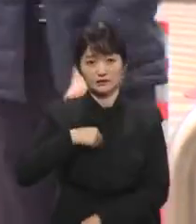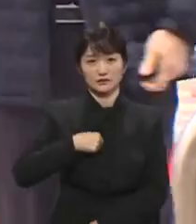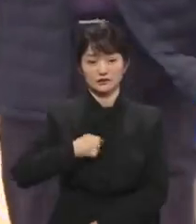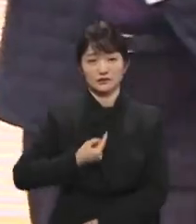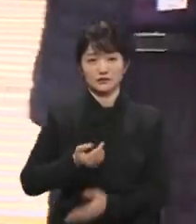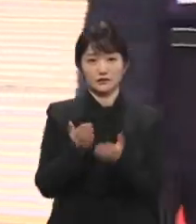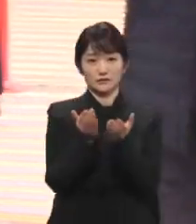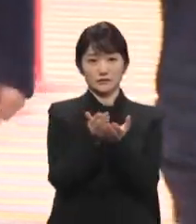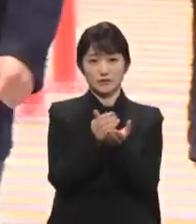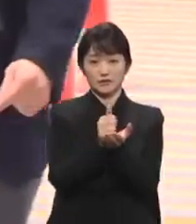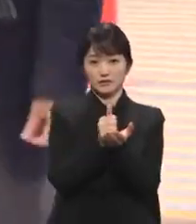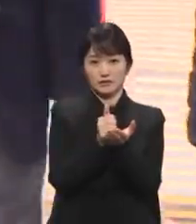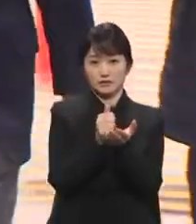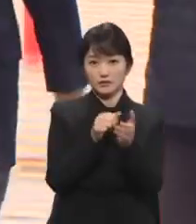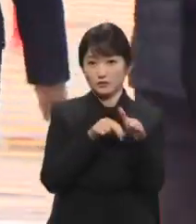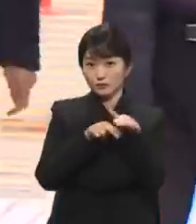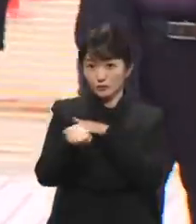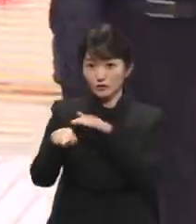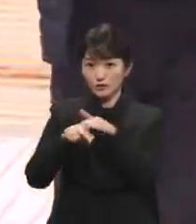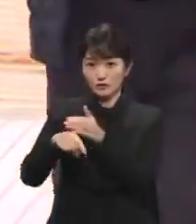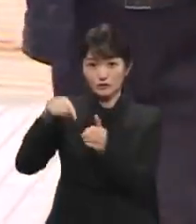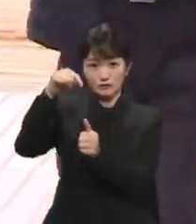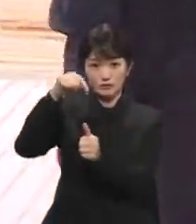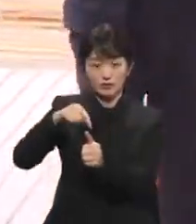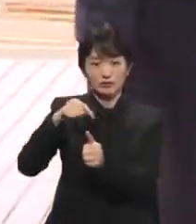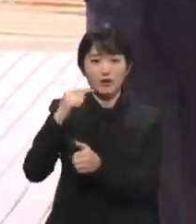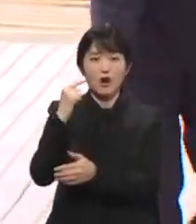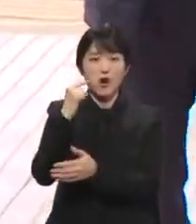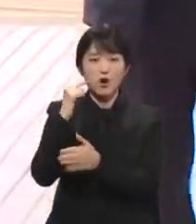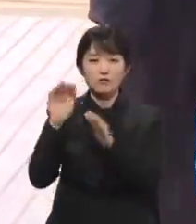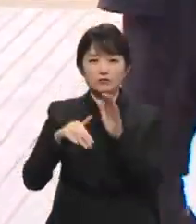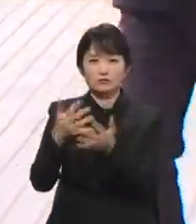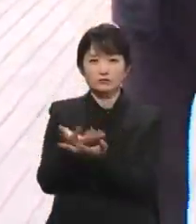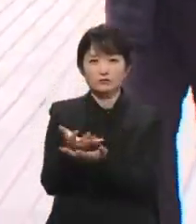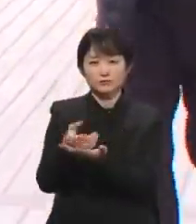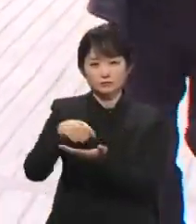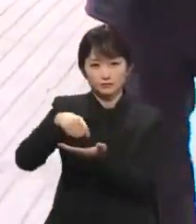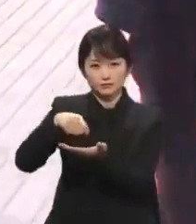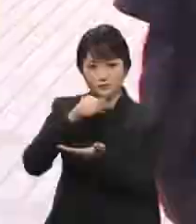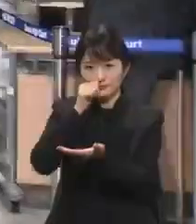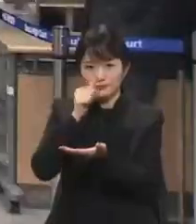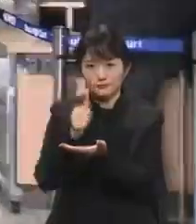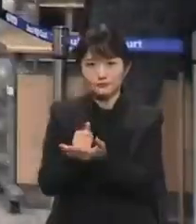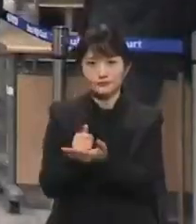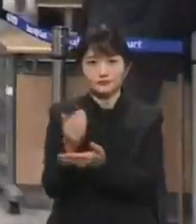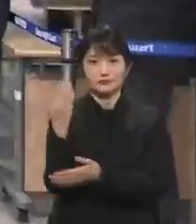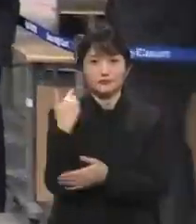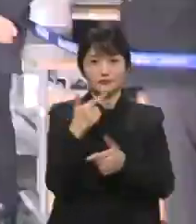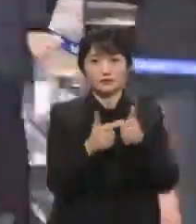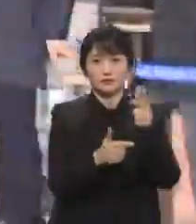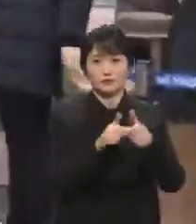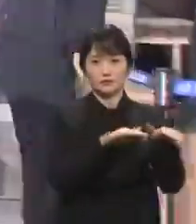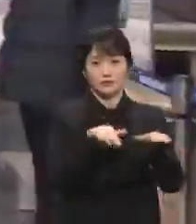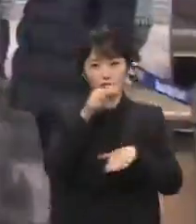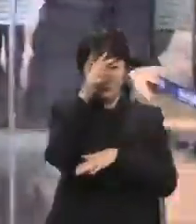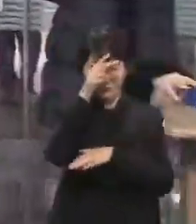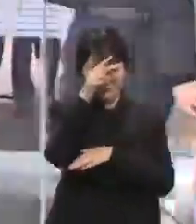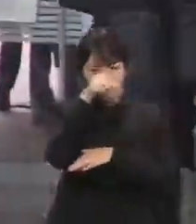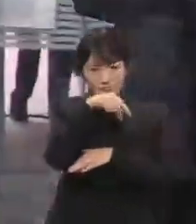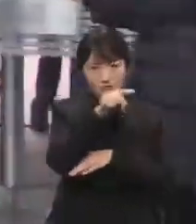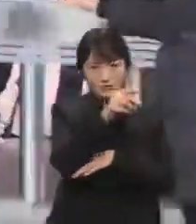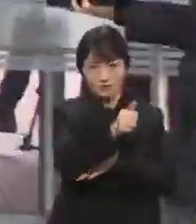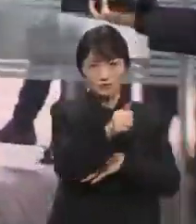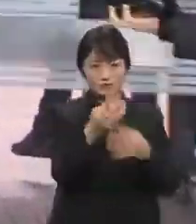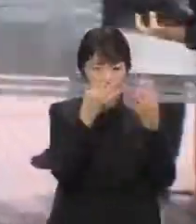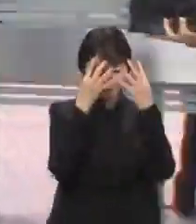명령을 했다는 허위 공문서를 작성하도록 한 혐의를 받는 김문홍 전 목포해양 경찰서장의 경우 징역 1년